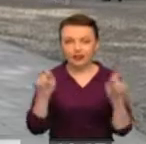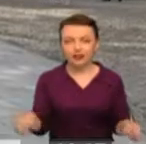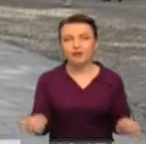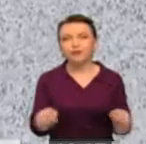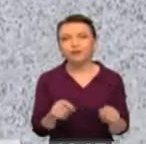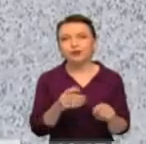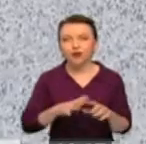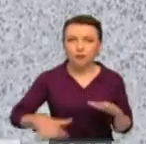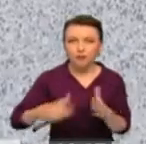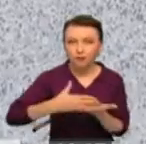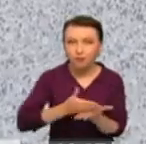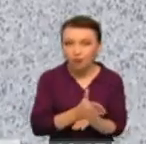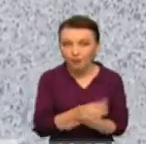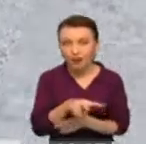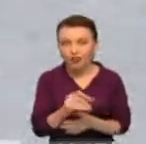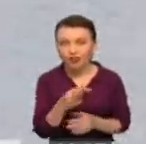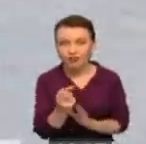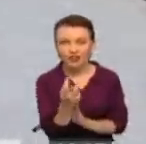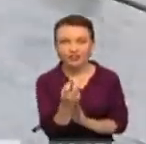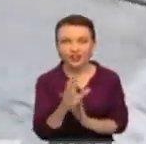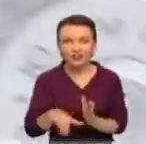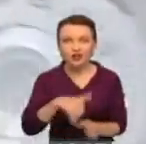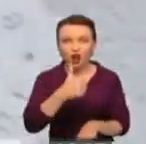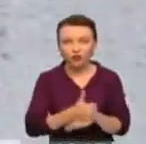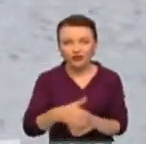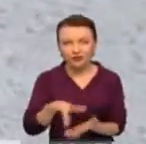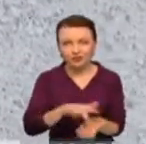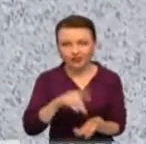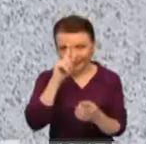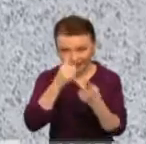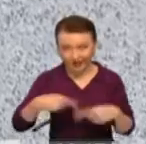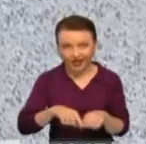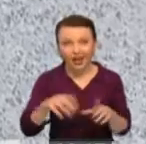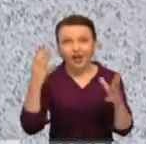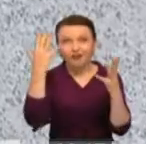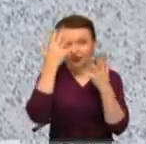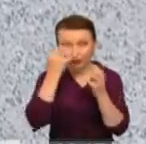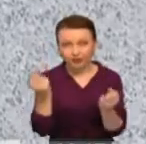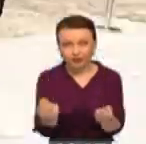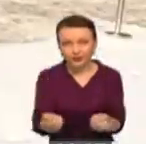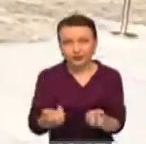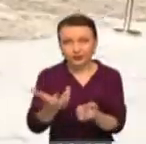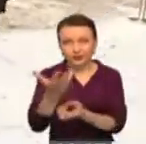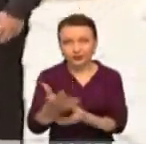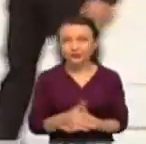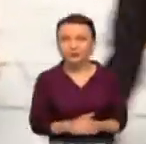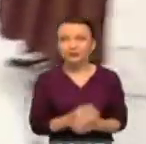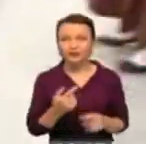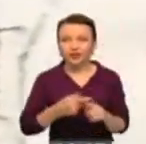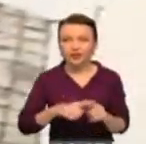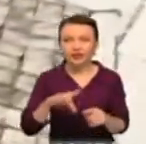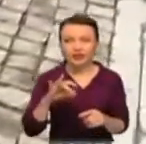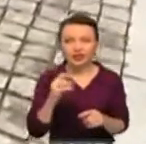мапу Латвії, на якій позначені 12 головних міст країни. Вночі їхні назви підсвічуються ліхтариками. Це Ризька